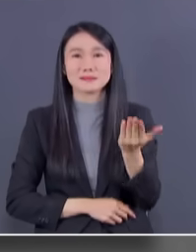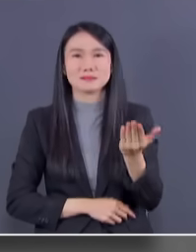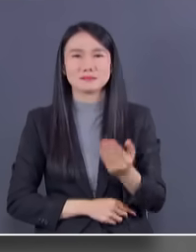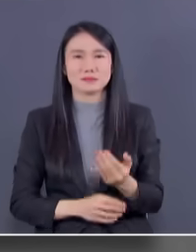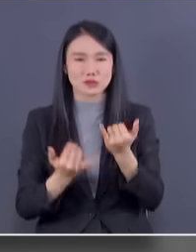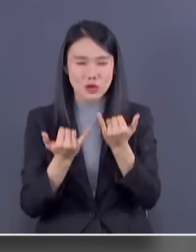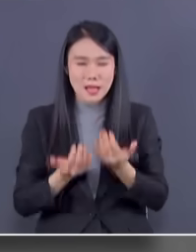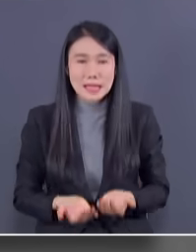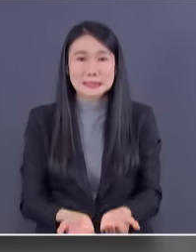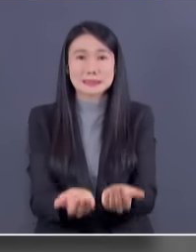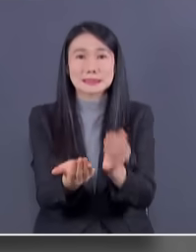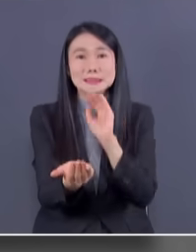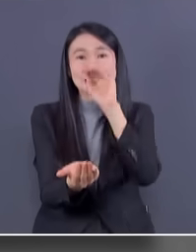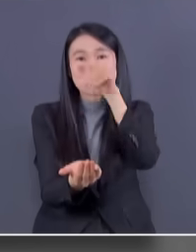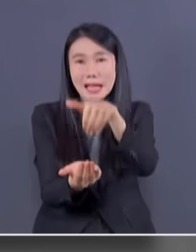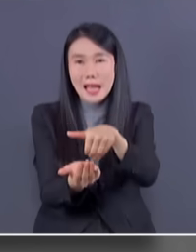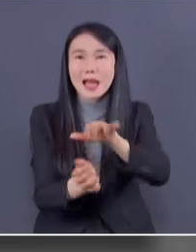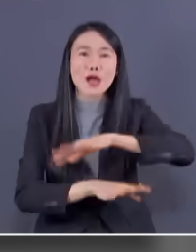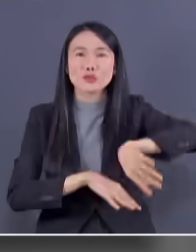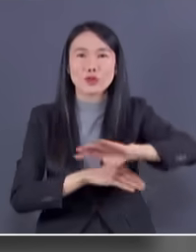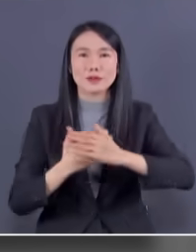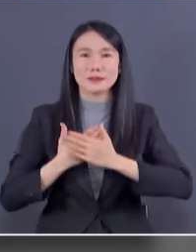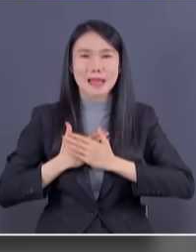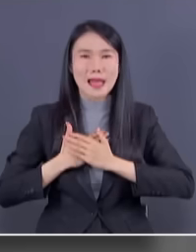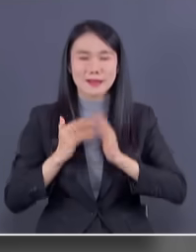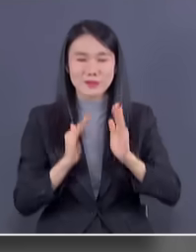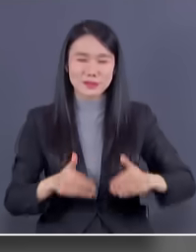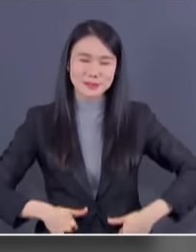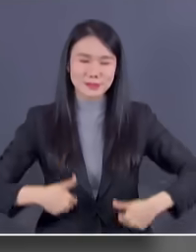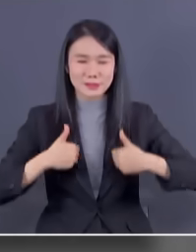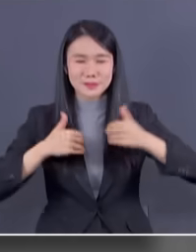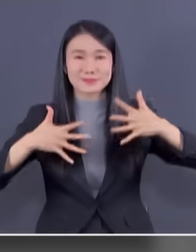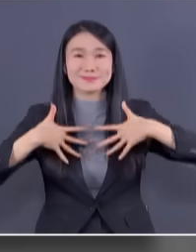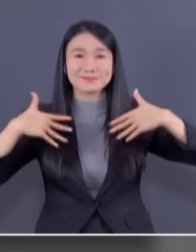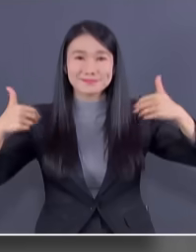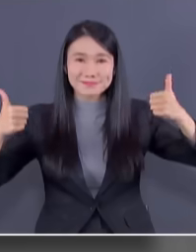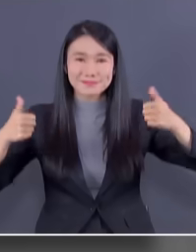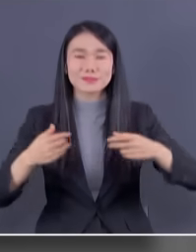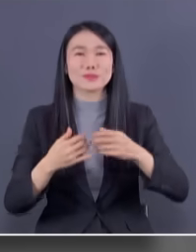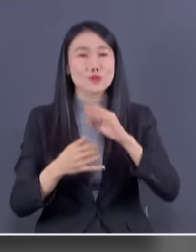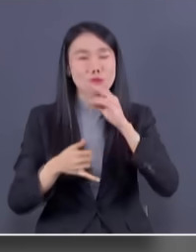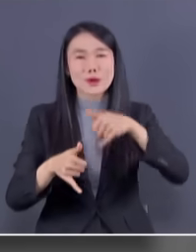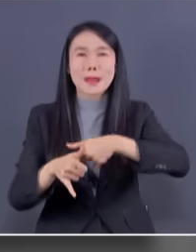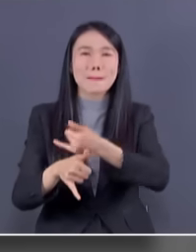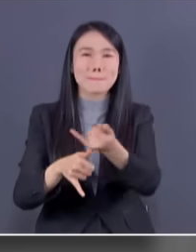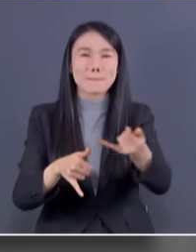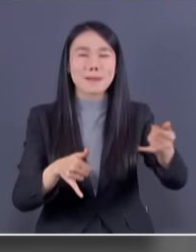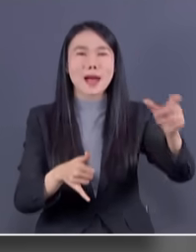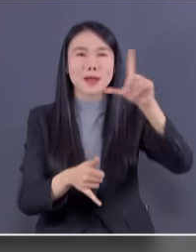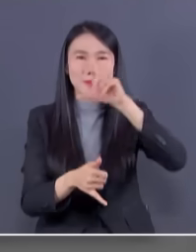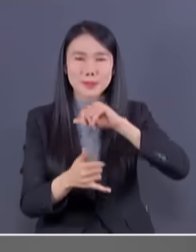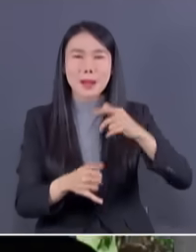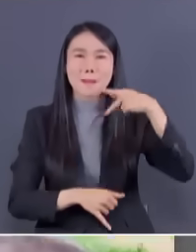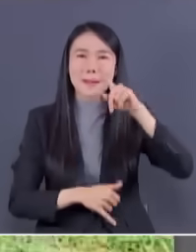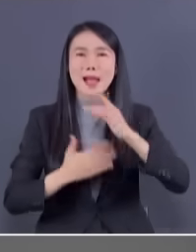าหนูเกิดมาให้ผู้คนมากมายได้รักทำให้มนุษย์มีความสุขยามทิ้งร่างนี้ไปก็ไปอย่างสงบป้า